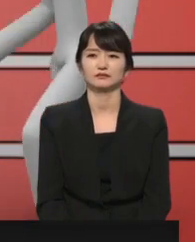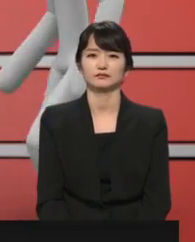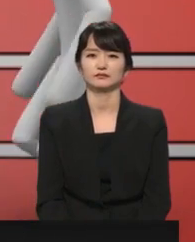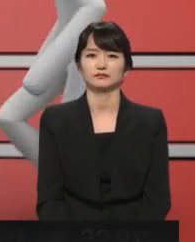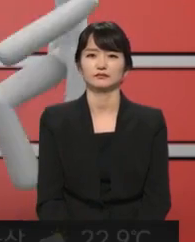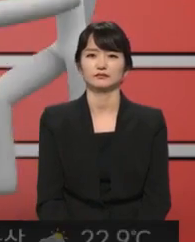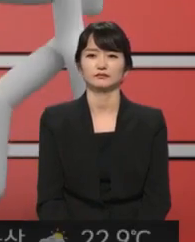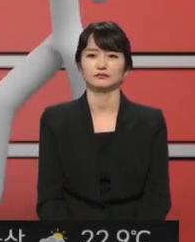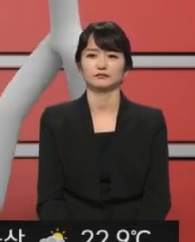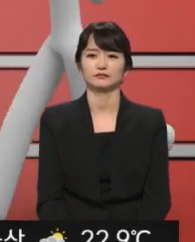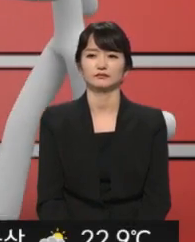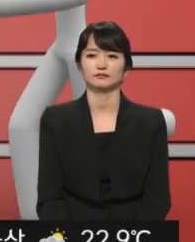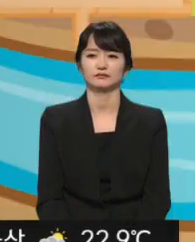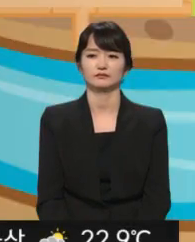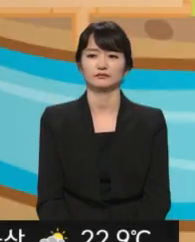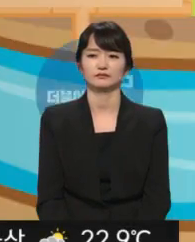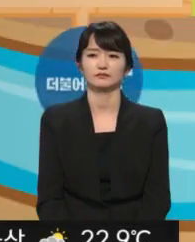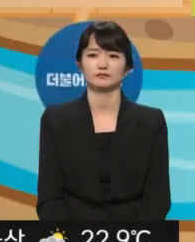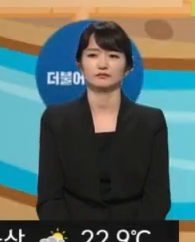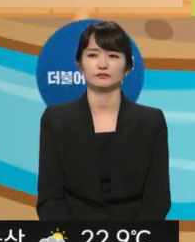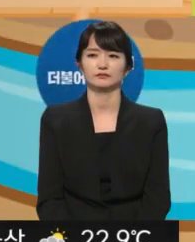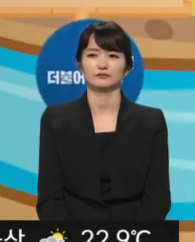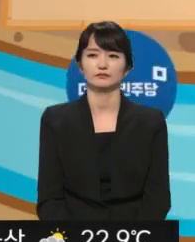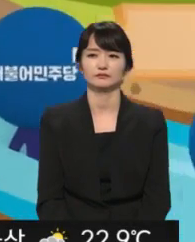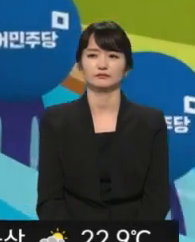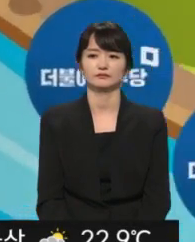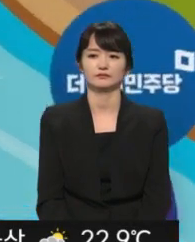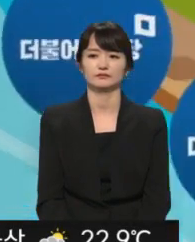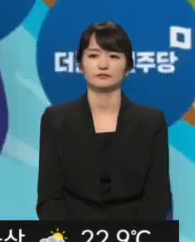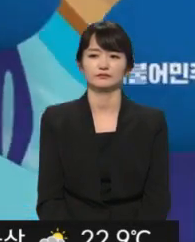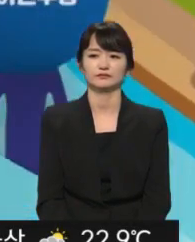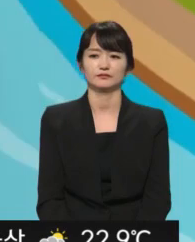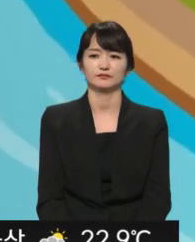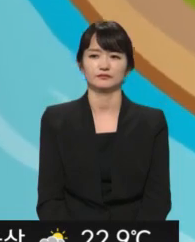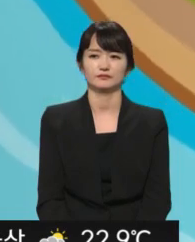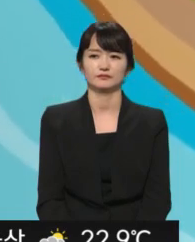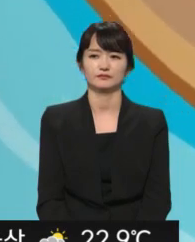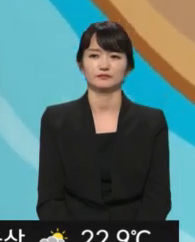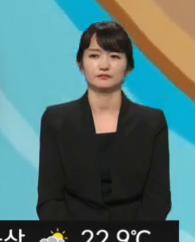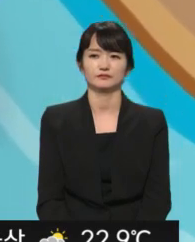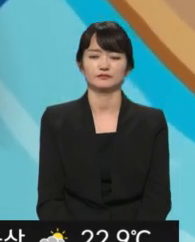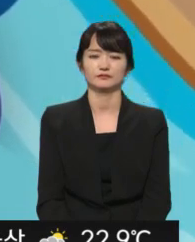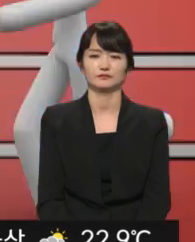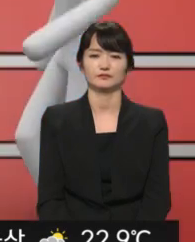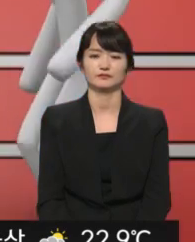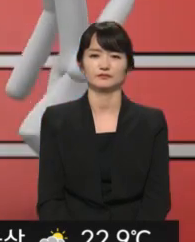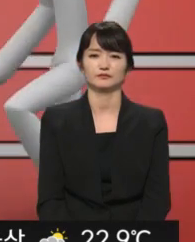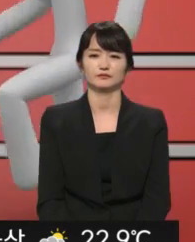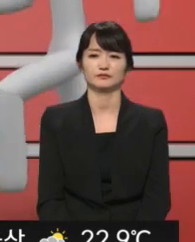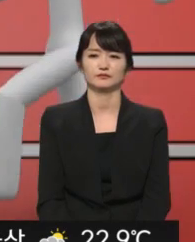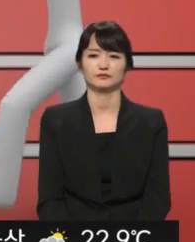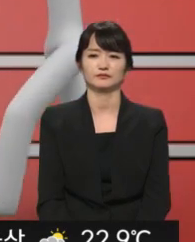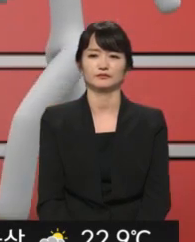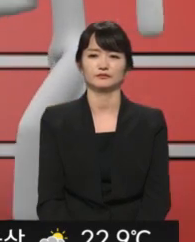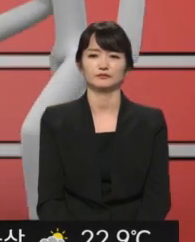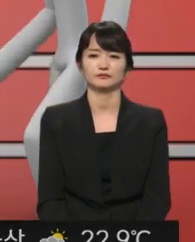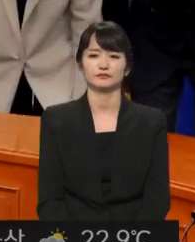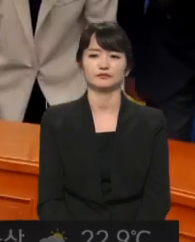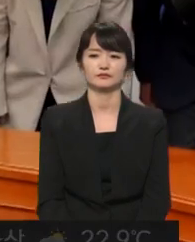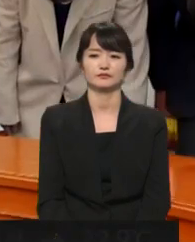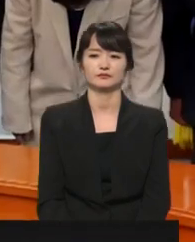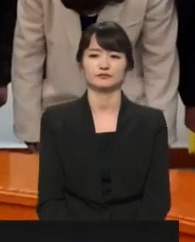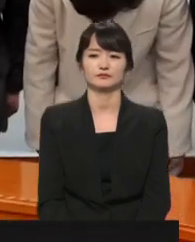다가가는 길은 어딜까? 아하, 빗막혀 있는 것 같아. 오, 난